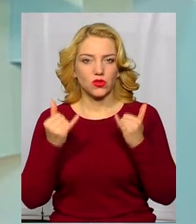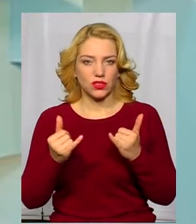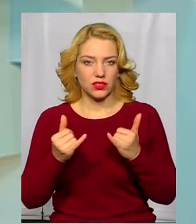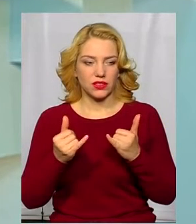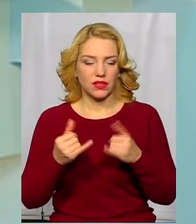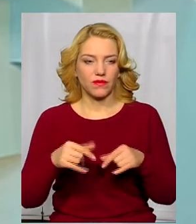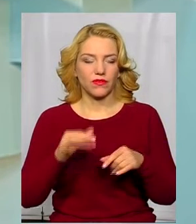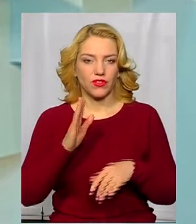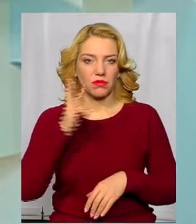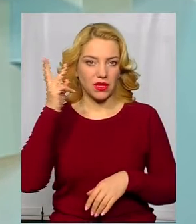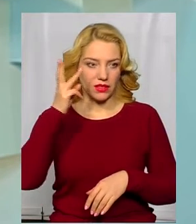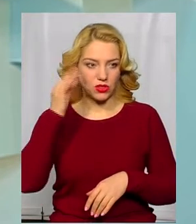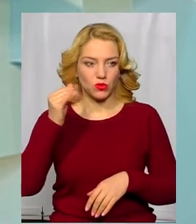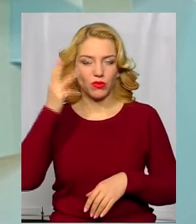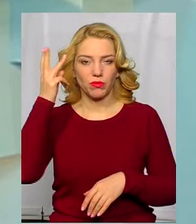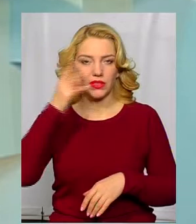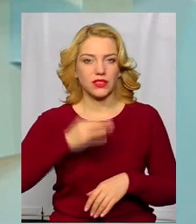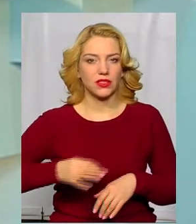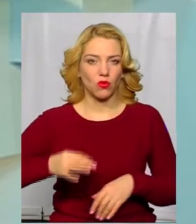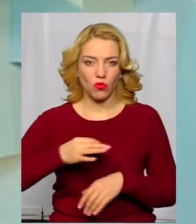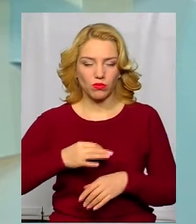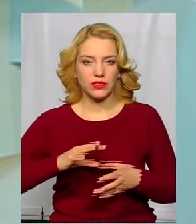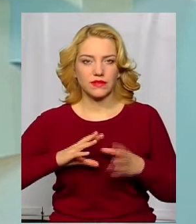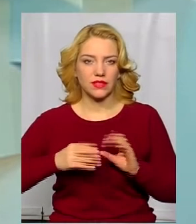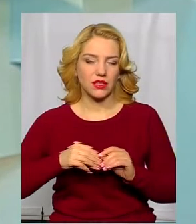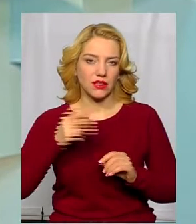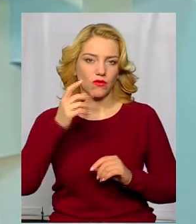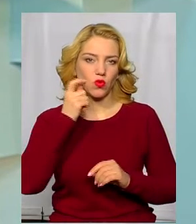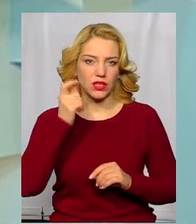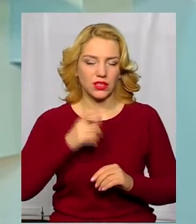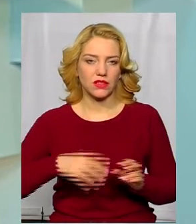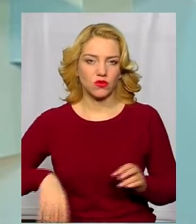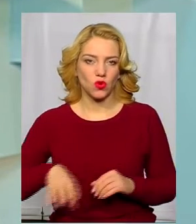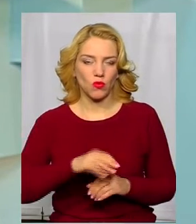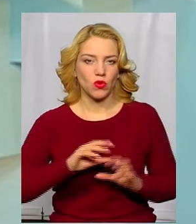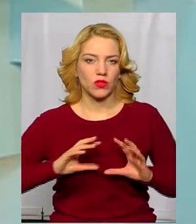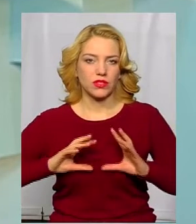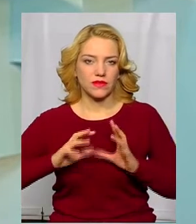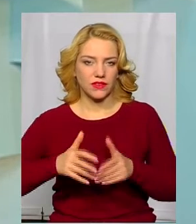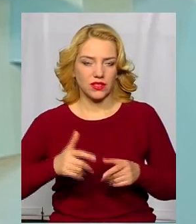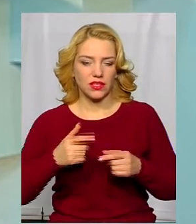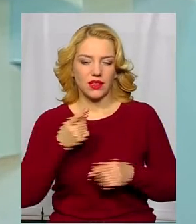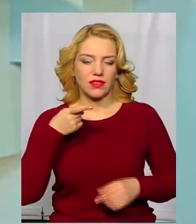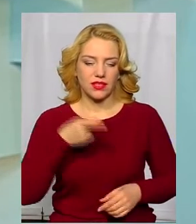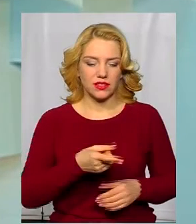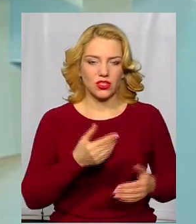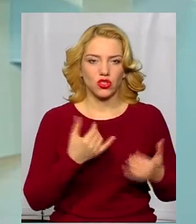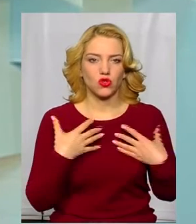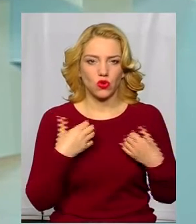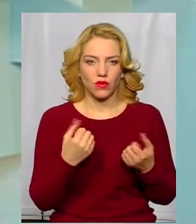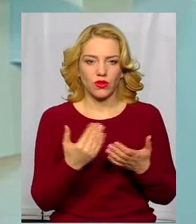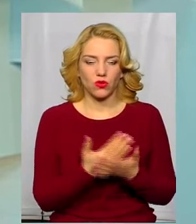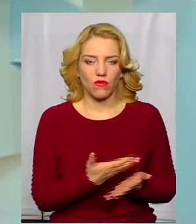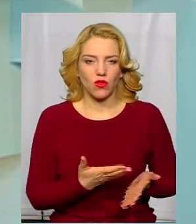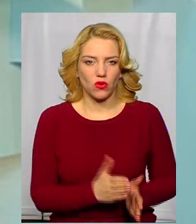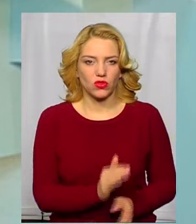така і в Хмельницькому, і в Хмельницькій області, і взагалі в Україні, як і всьому в світі, на 1000 здорових новонароджених